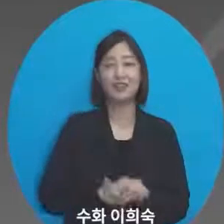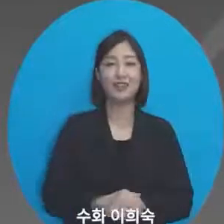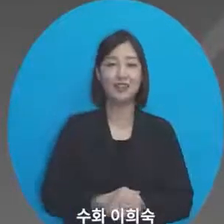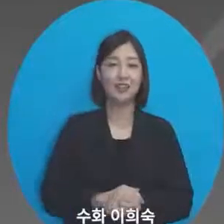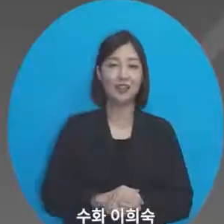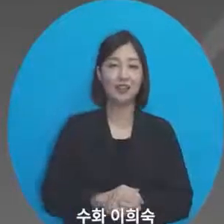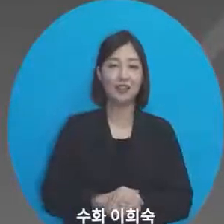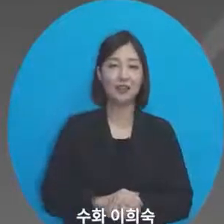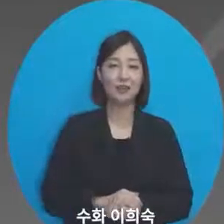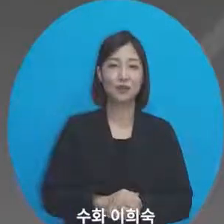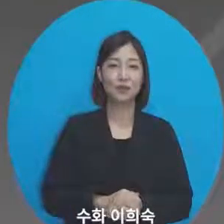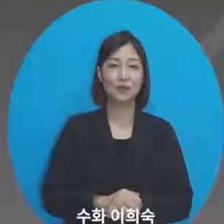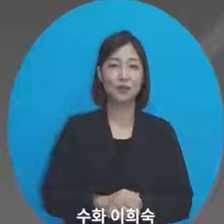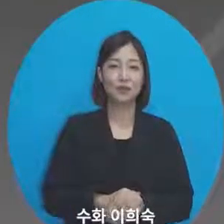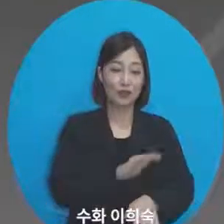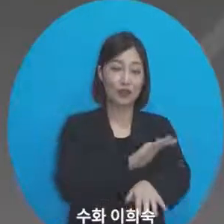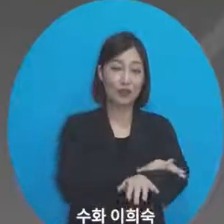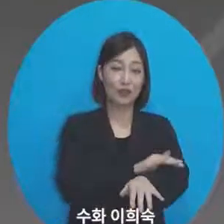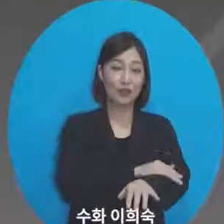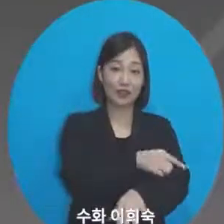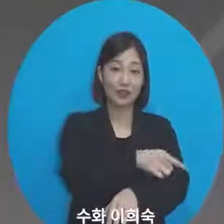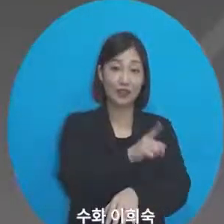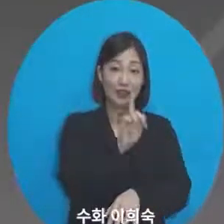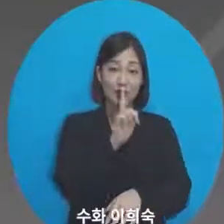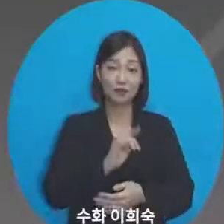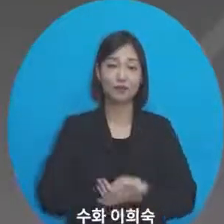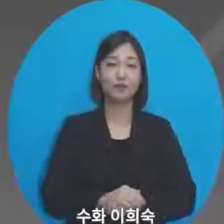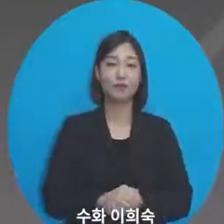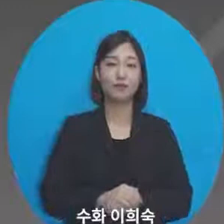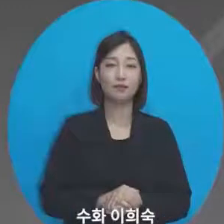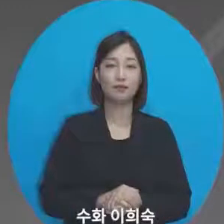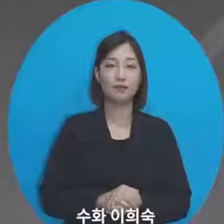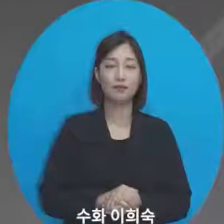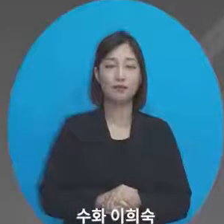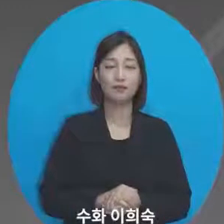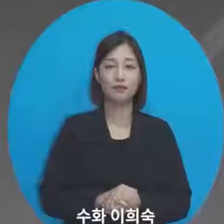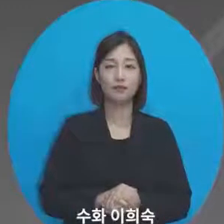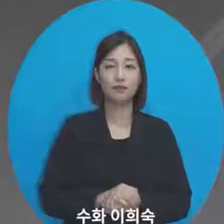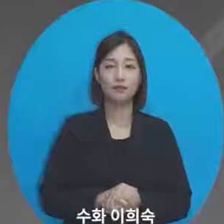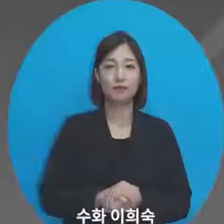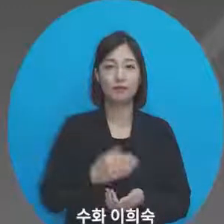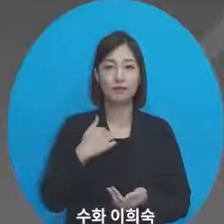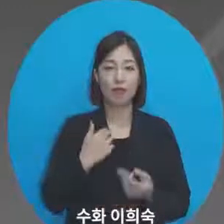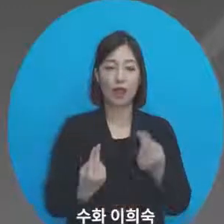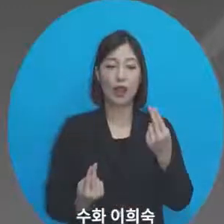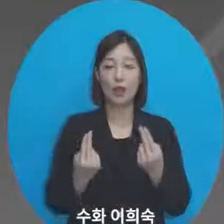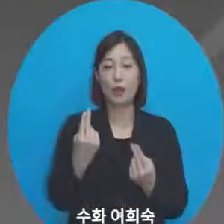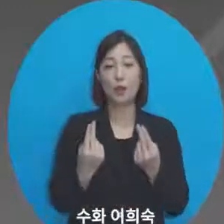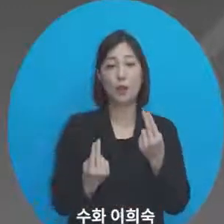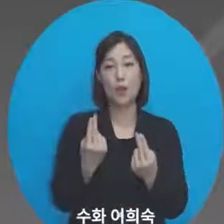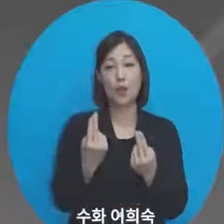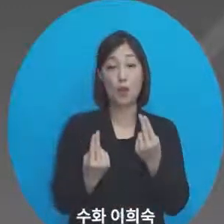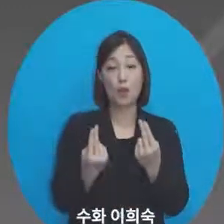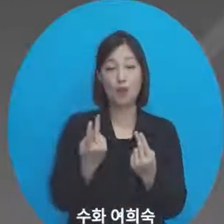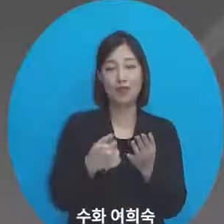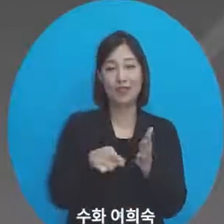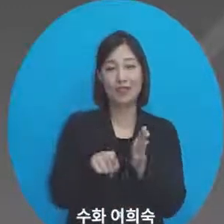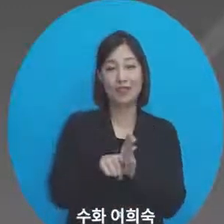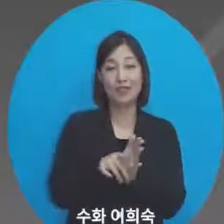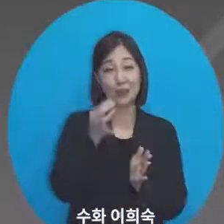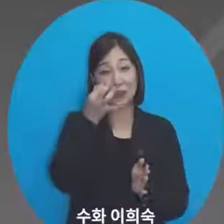있고요. 좌측편에 있는 울타리 두 개는 제가 조금 비교를 위해서 사진을 좀